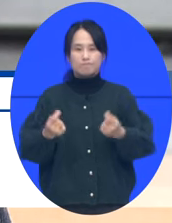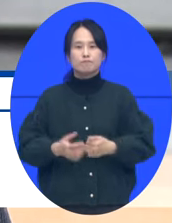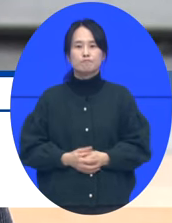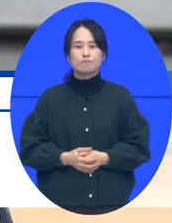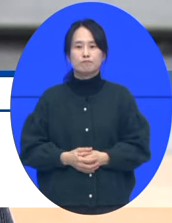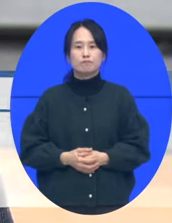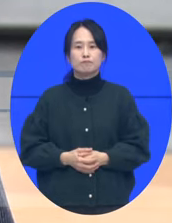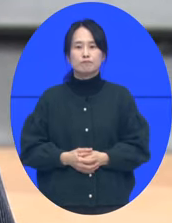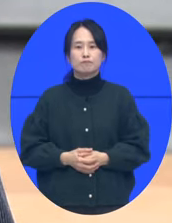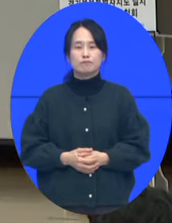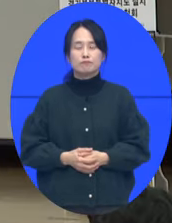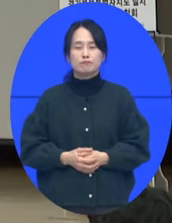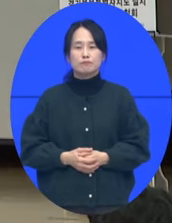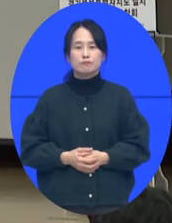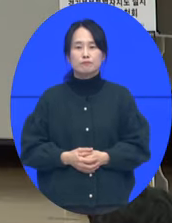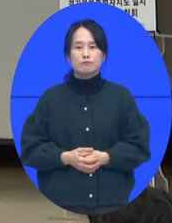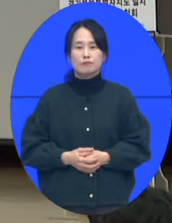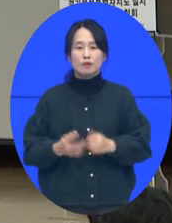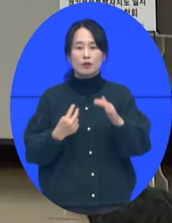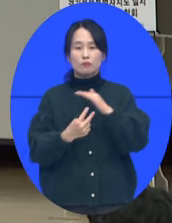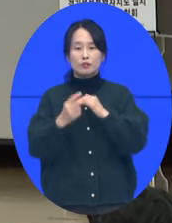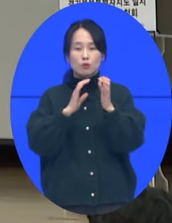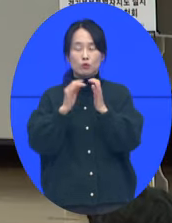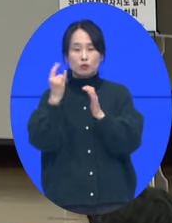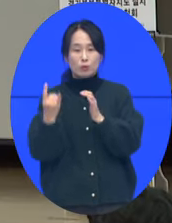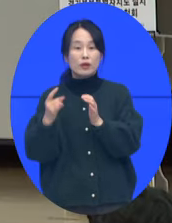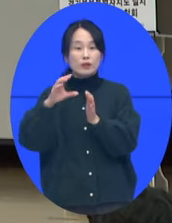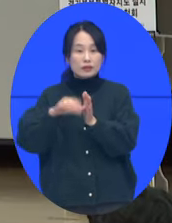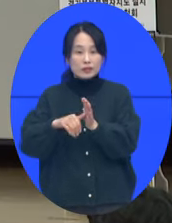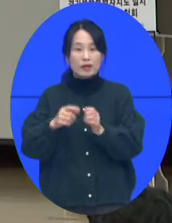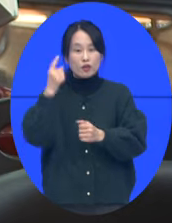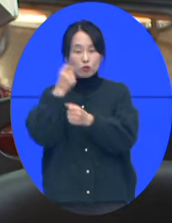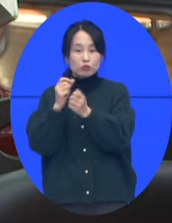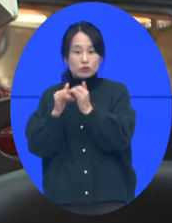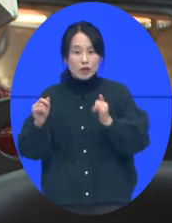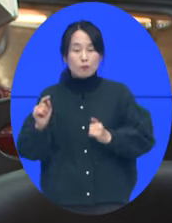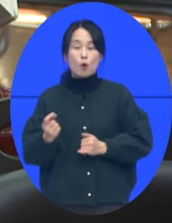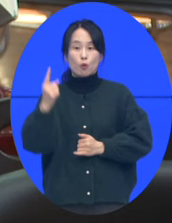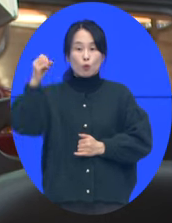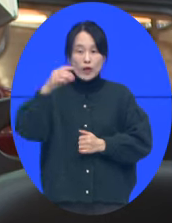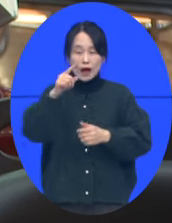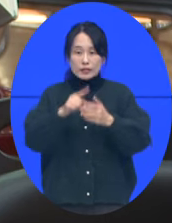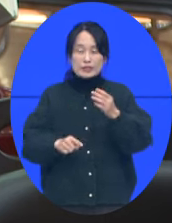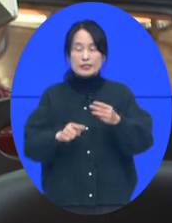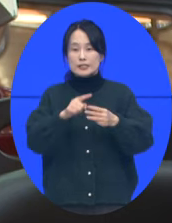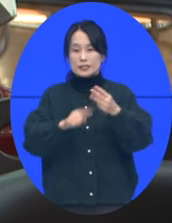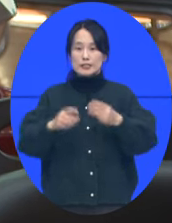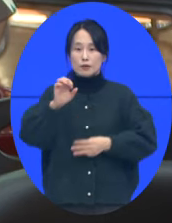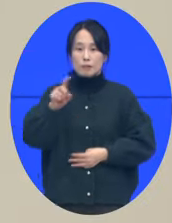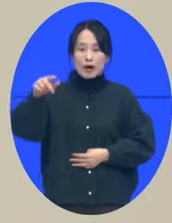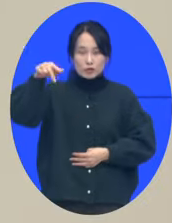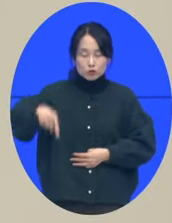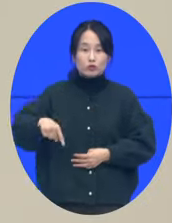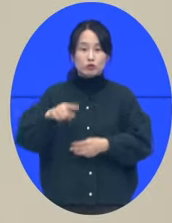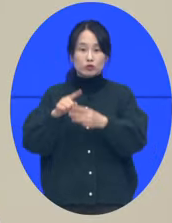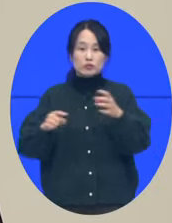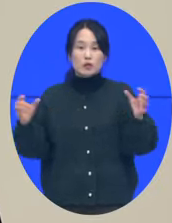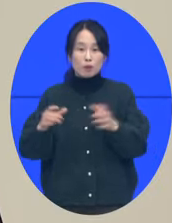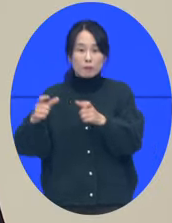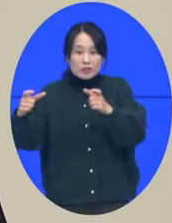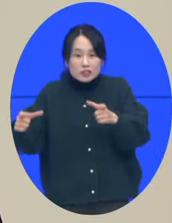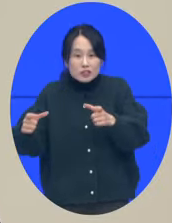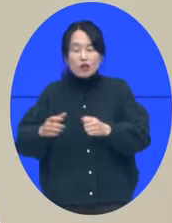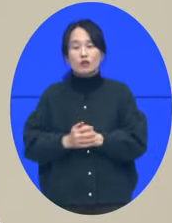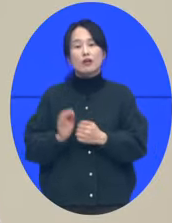얘기할 수가 있습니다 비전 공청회에서 경기 연구원은 고양시 파주시를 포함한 경희 권역에 경기북부